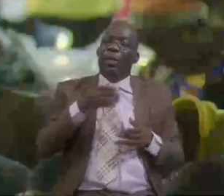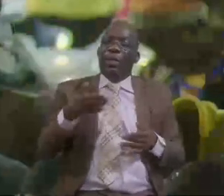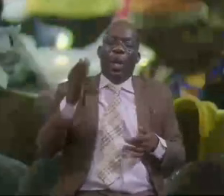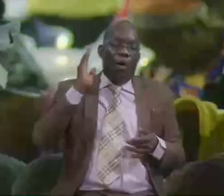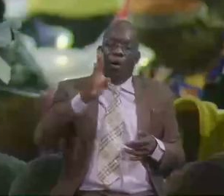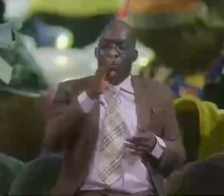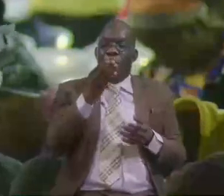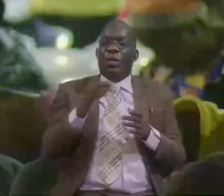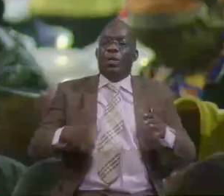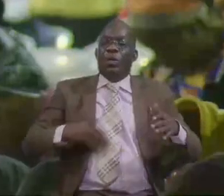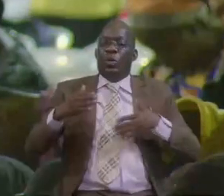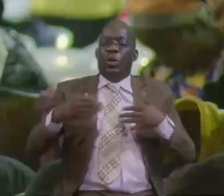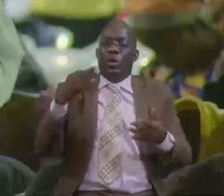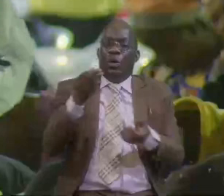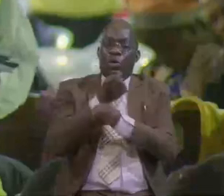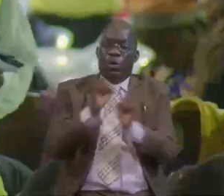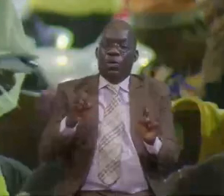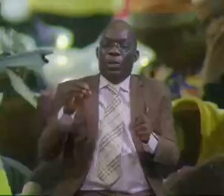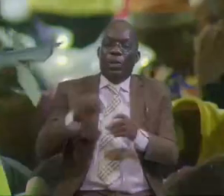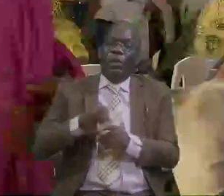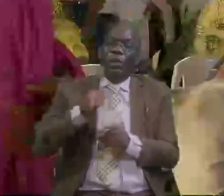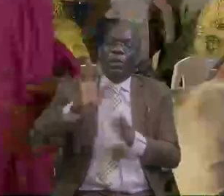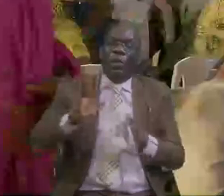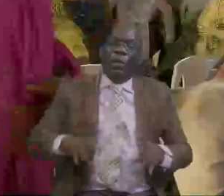salut dans ta vie.